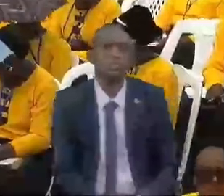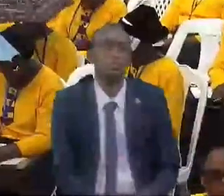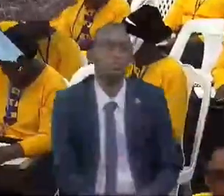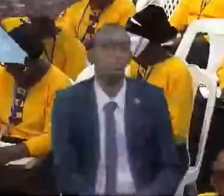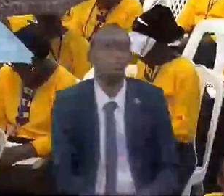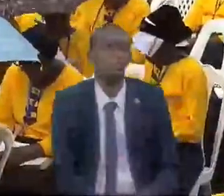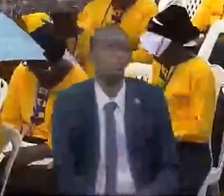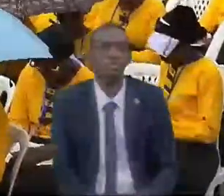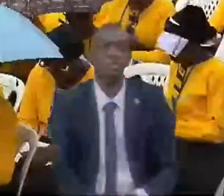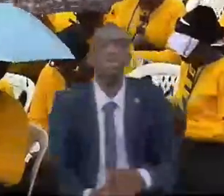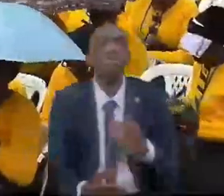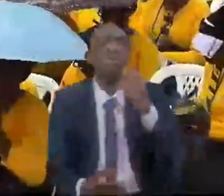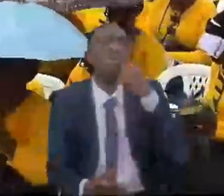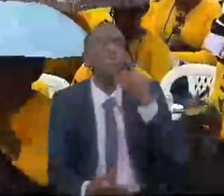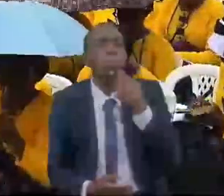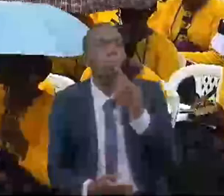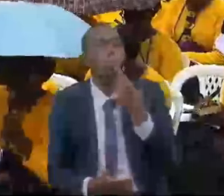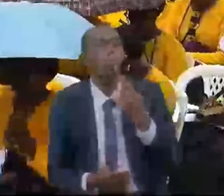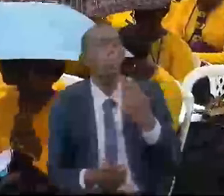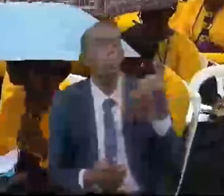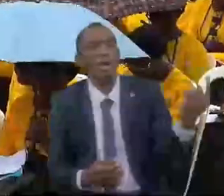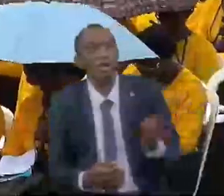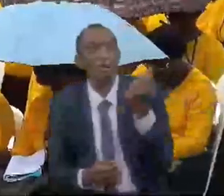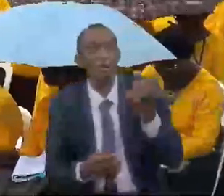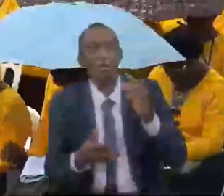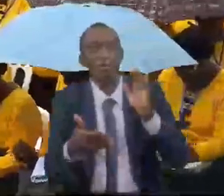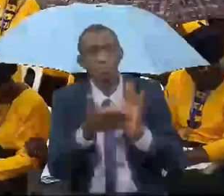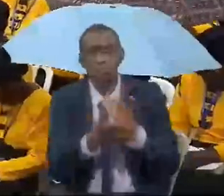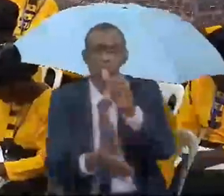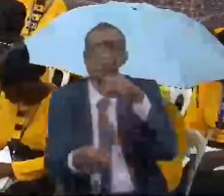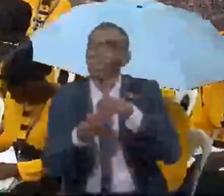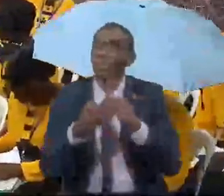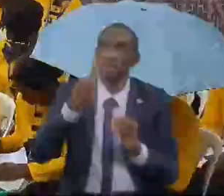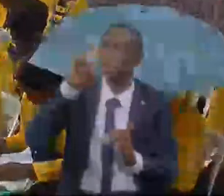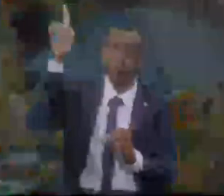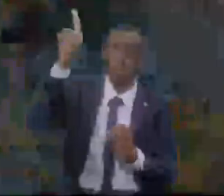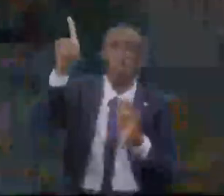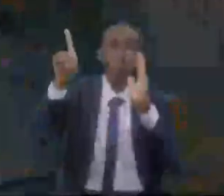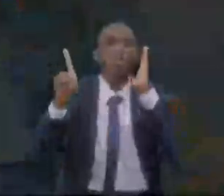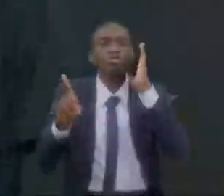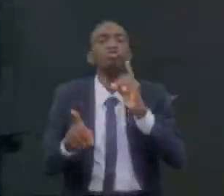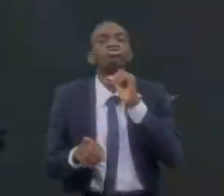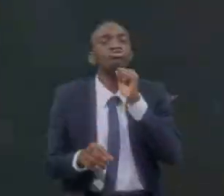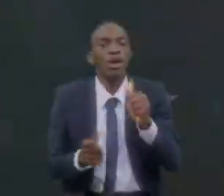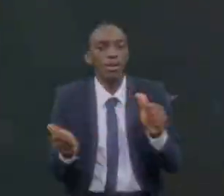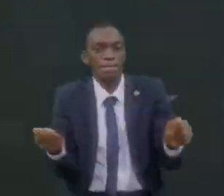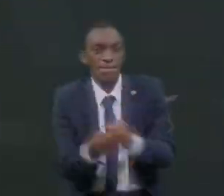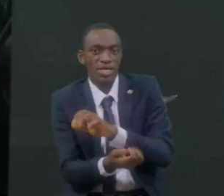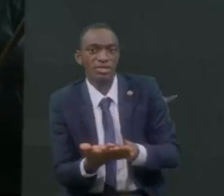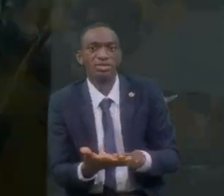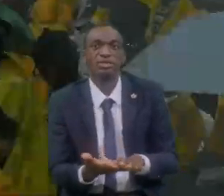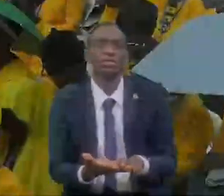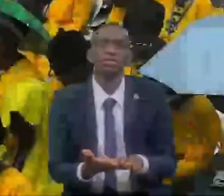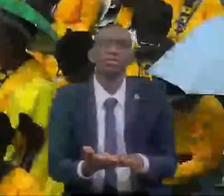que quiconque croit en lui ne périsse point. Tu ne périras pas.